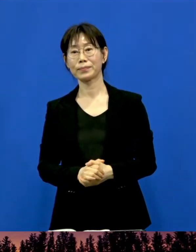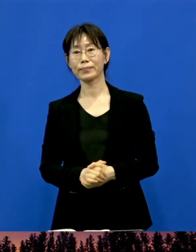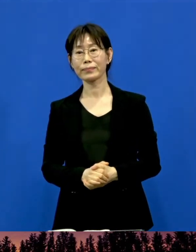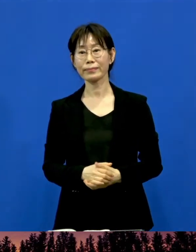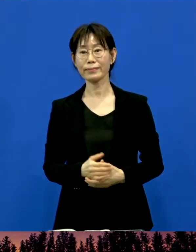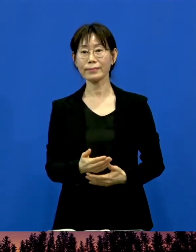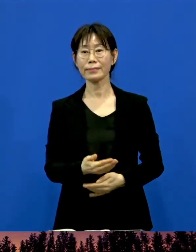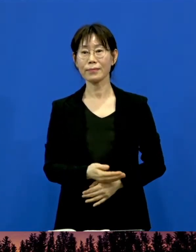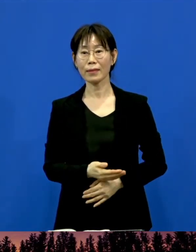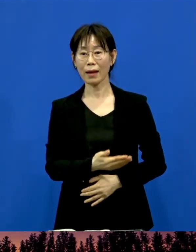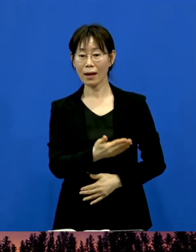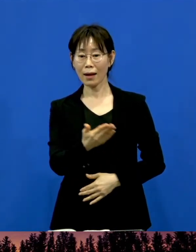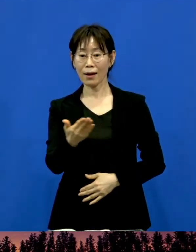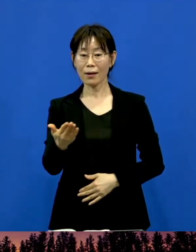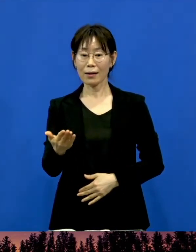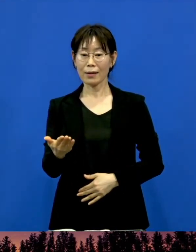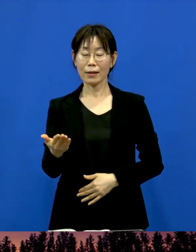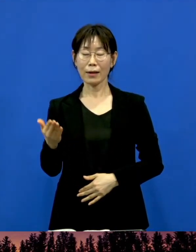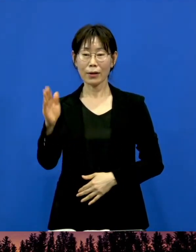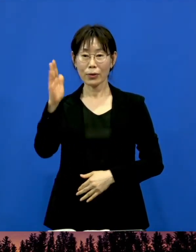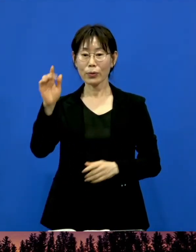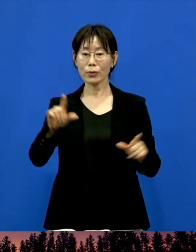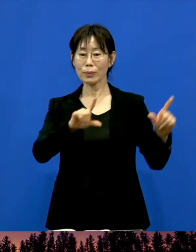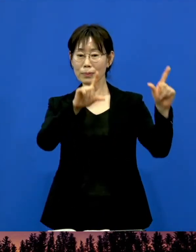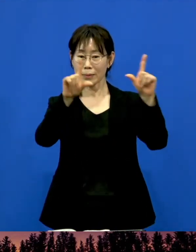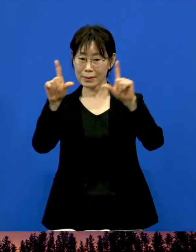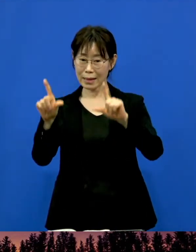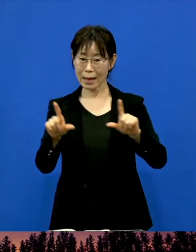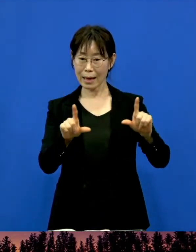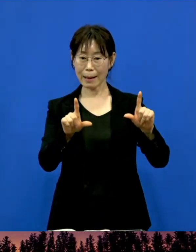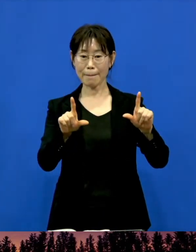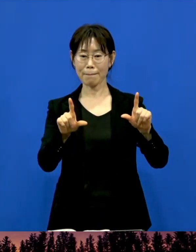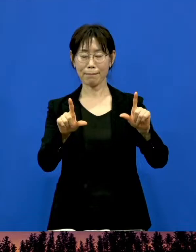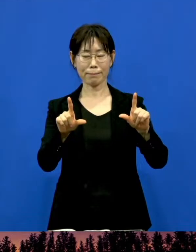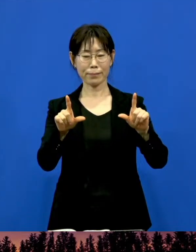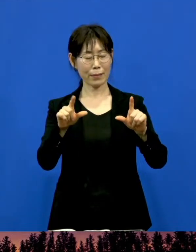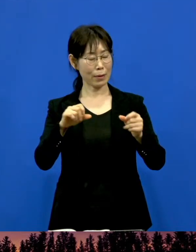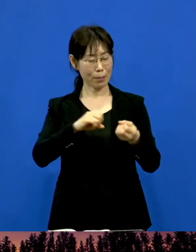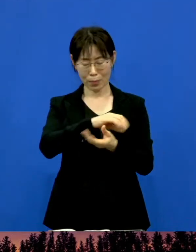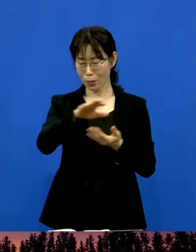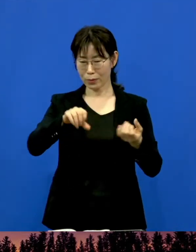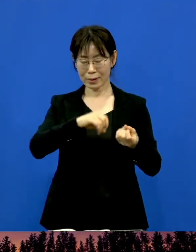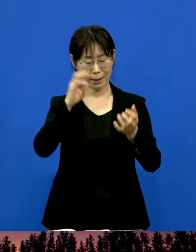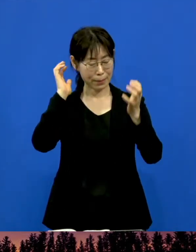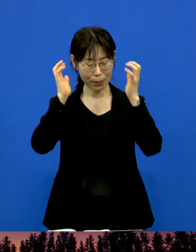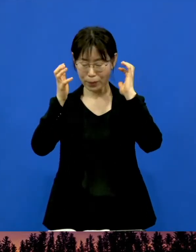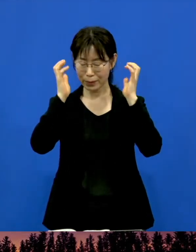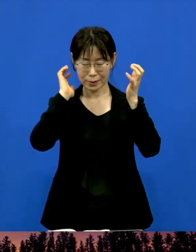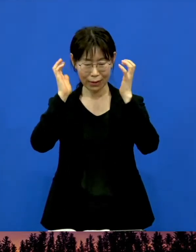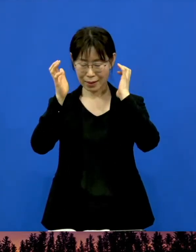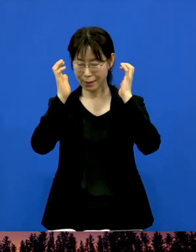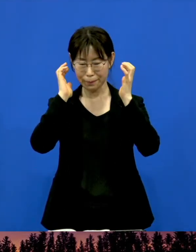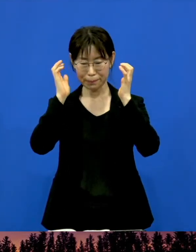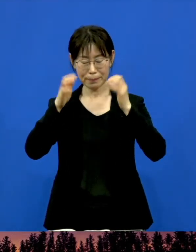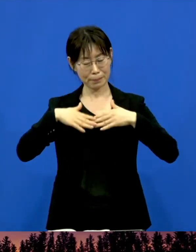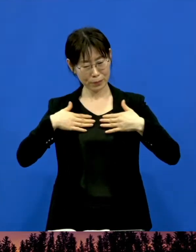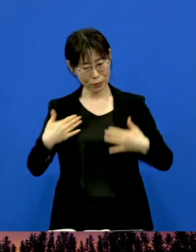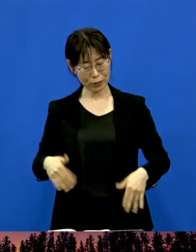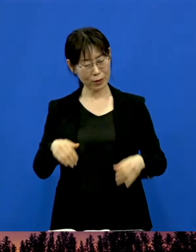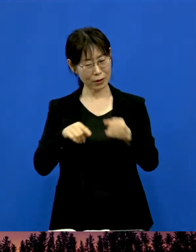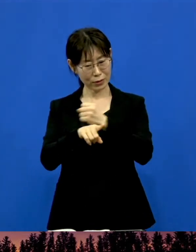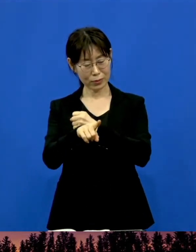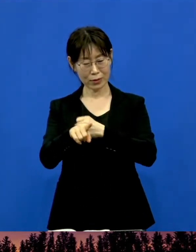여러분, 왜 삶이 갈수록 복잡해지는가를 물어야 돼요. 왜 피곤해지는가? 왜 이렇게 분주해지는가?